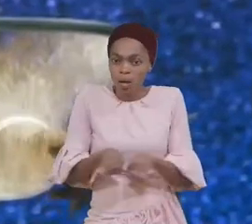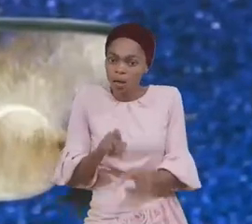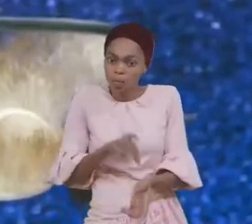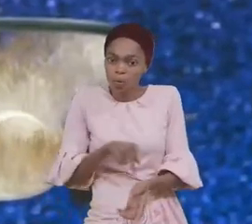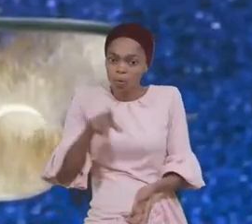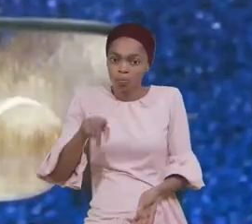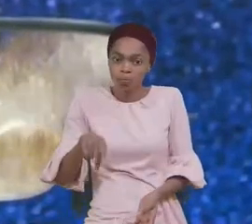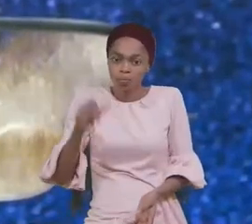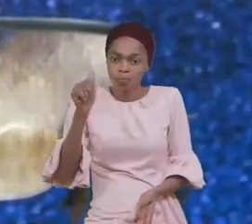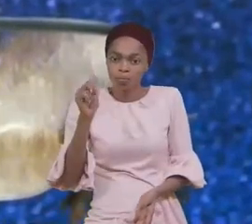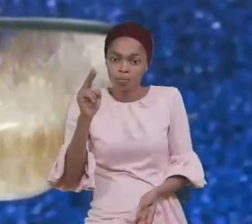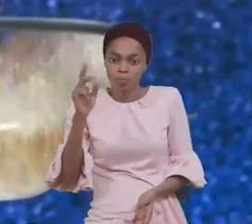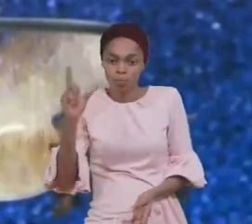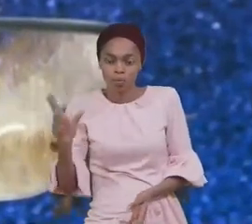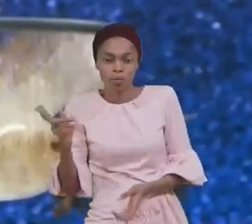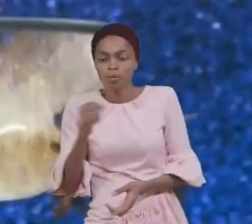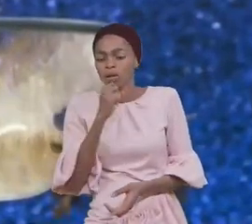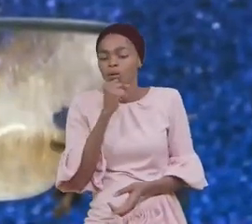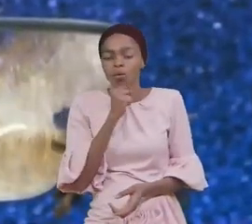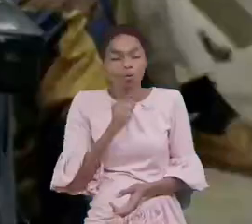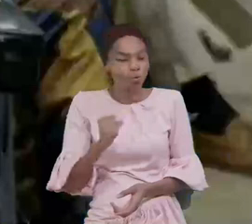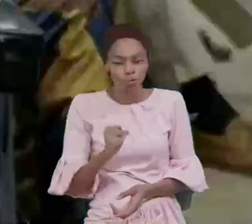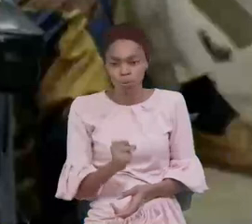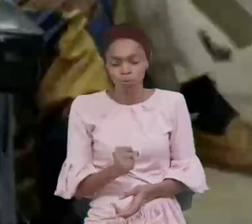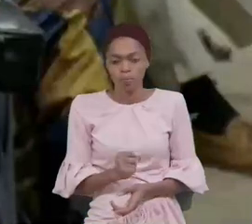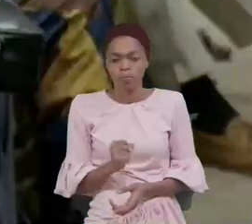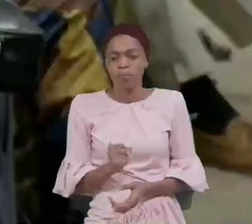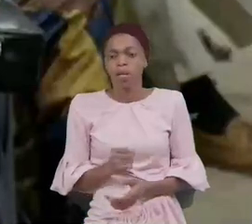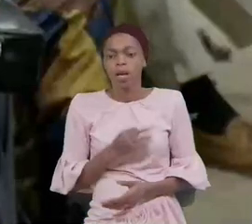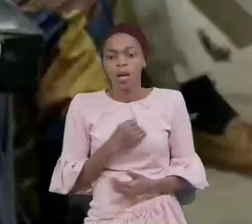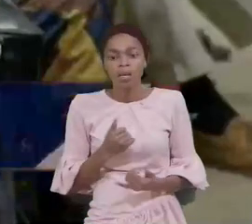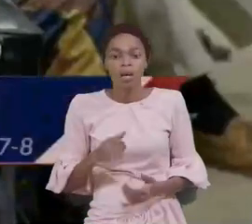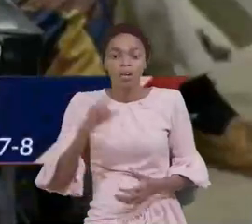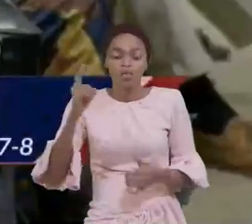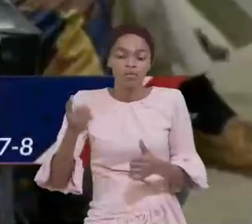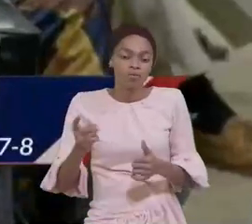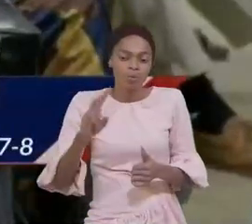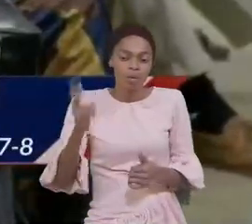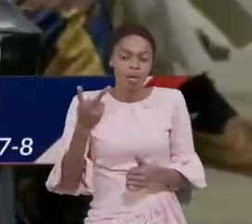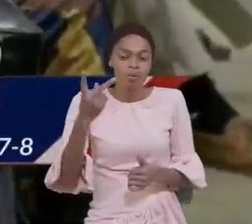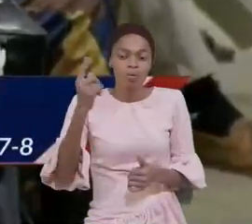Alors, comme Paul, le vieillard, voyons, deuxième,